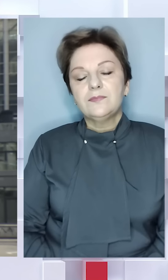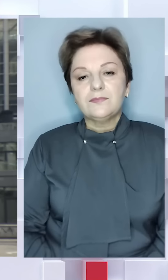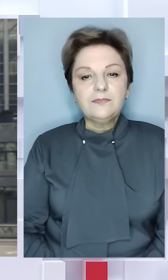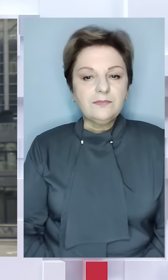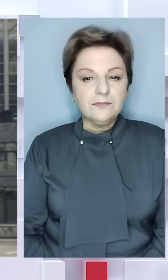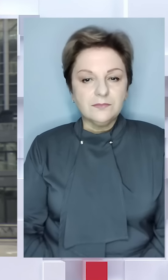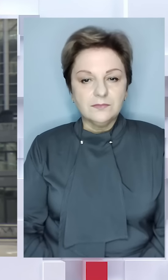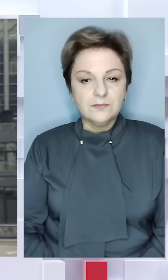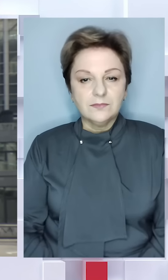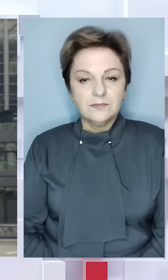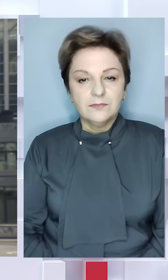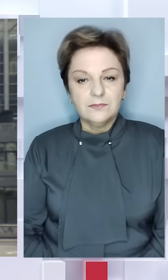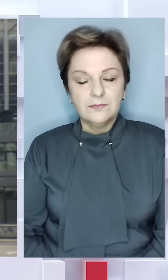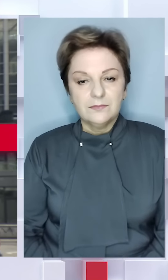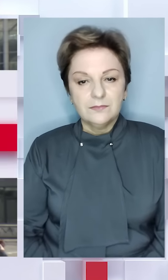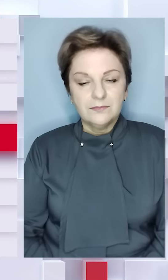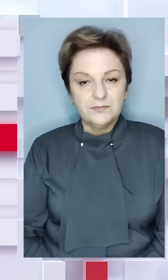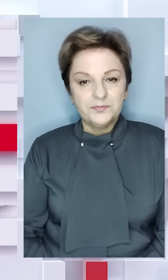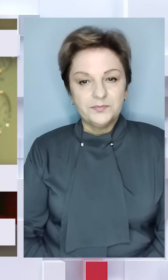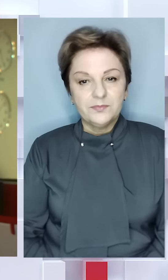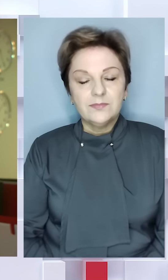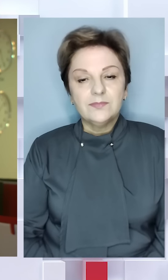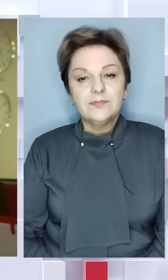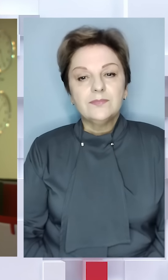ТСН 1+1.